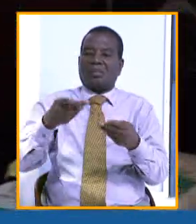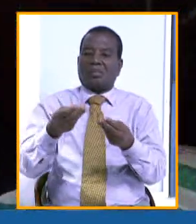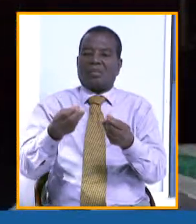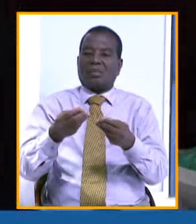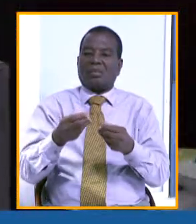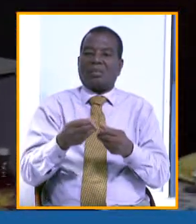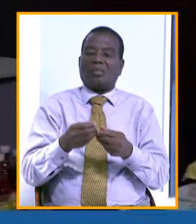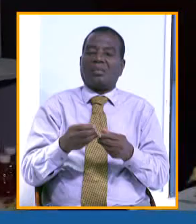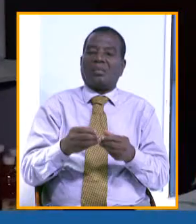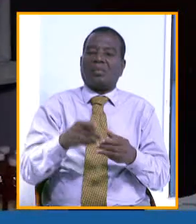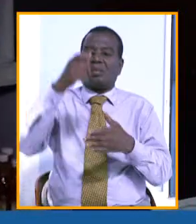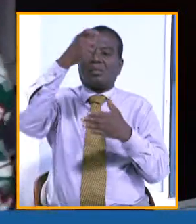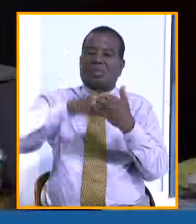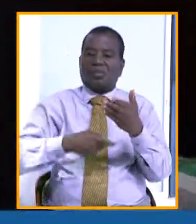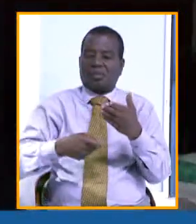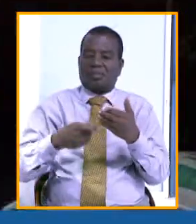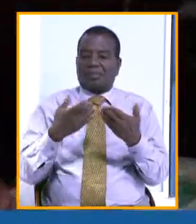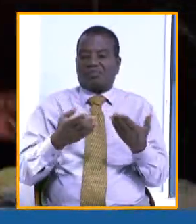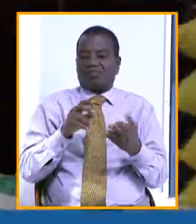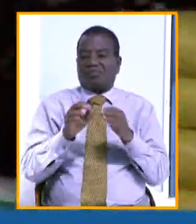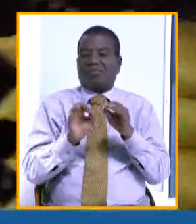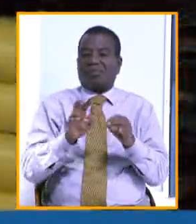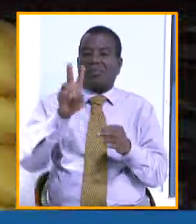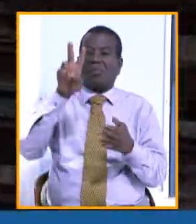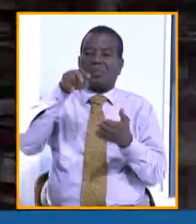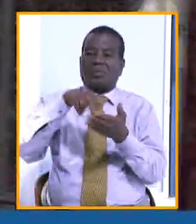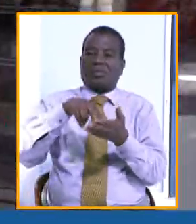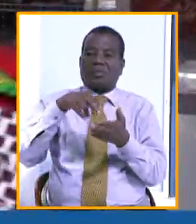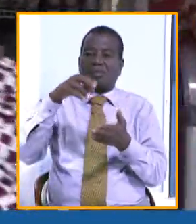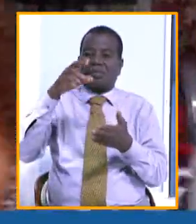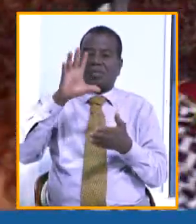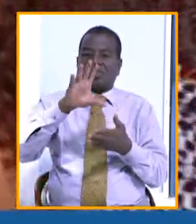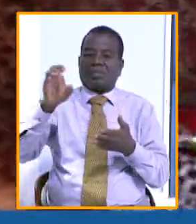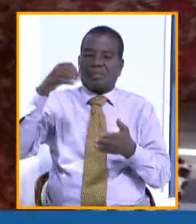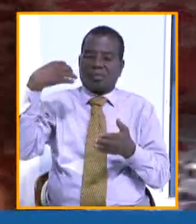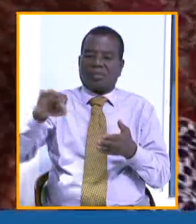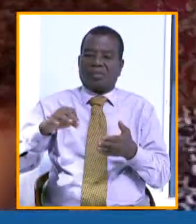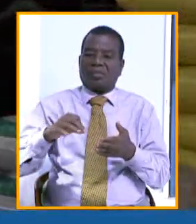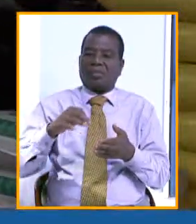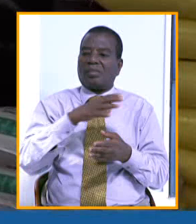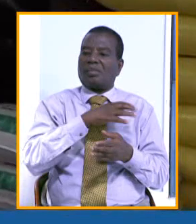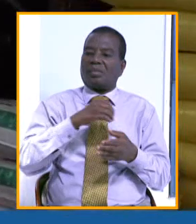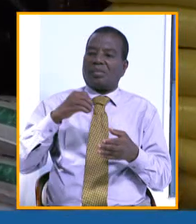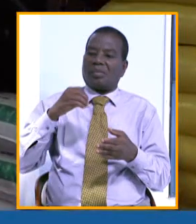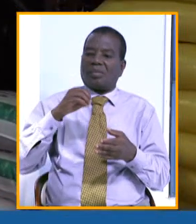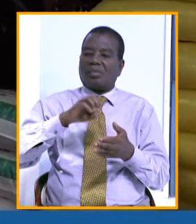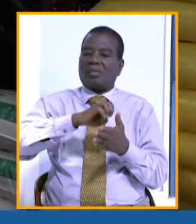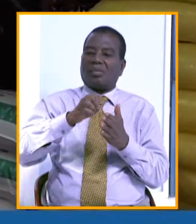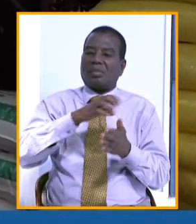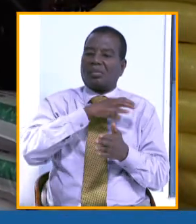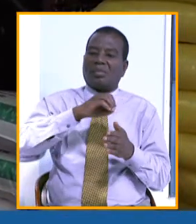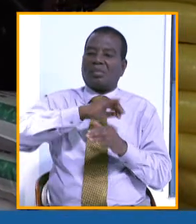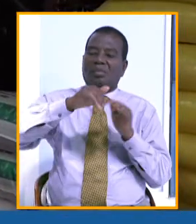Le prix du kilogramme d'akpi se négocie ici autour de 2500 francs CFA. Les produits issus du macoré, eux, sont